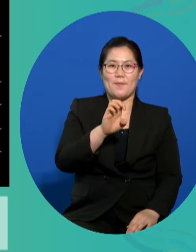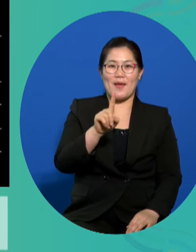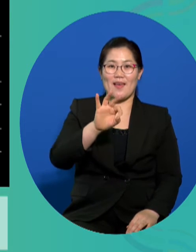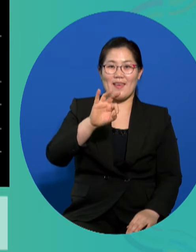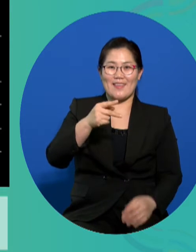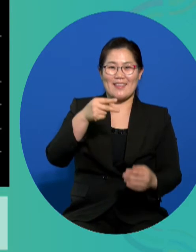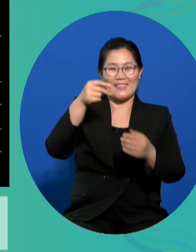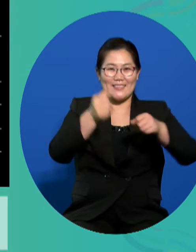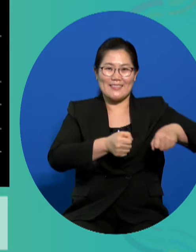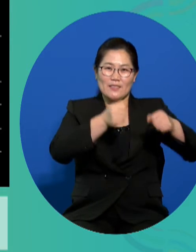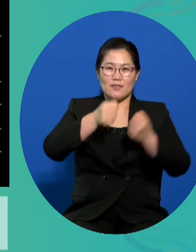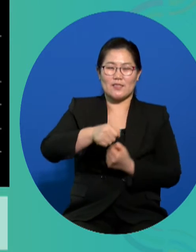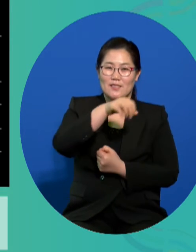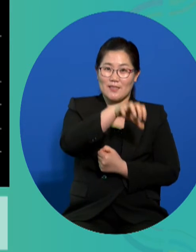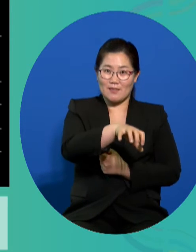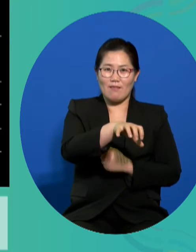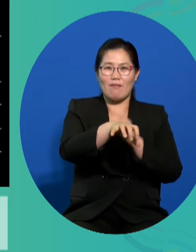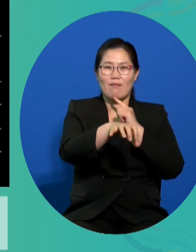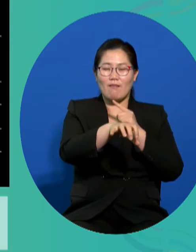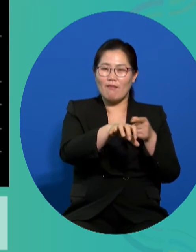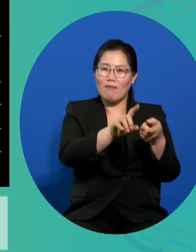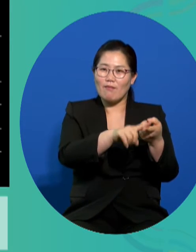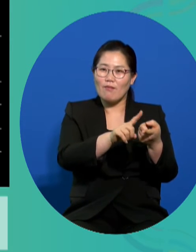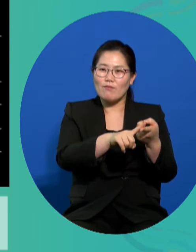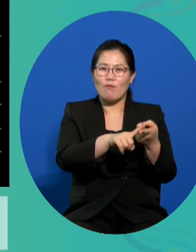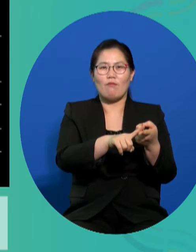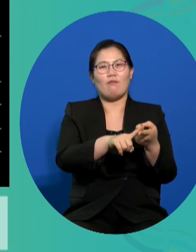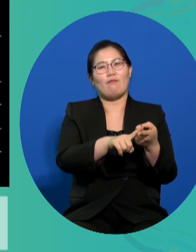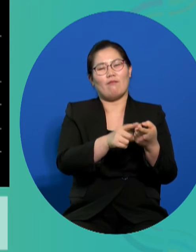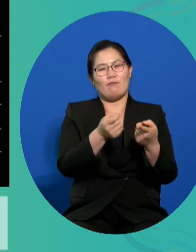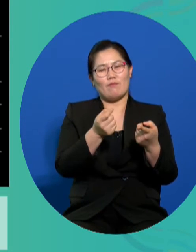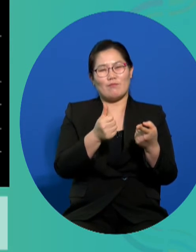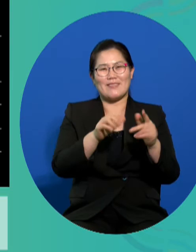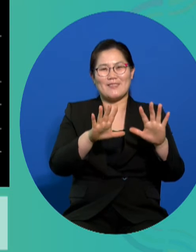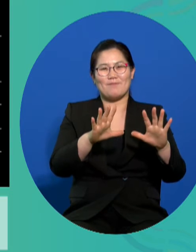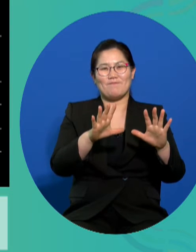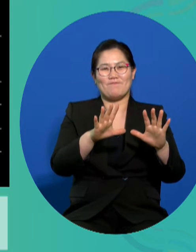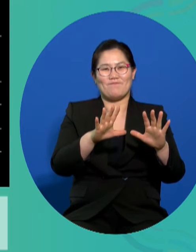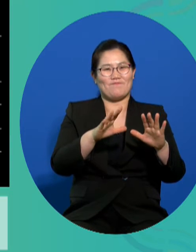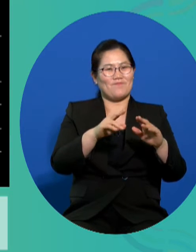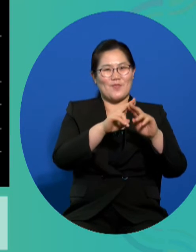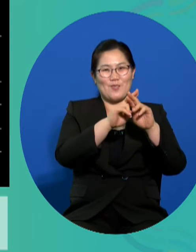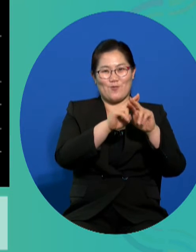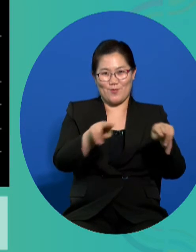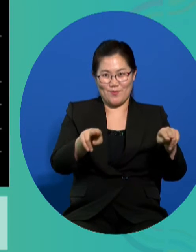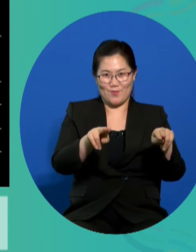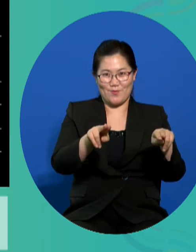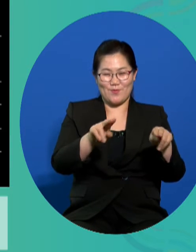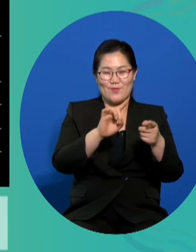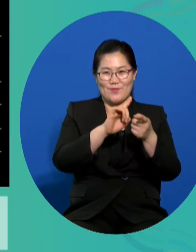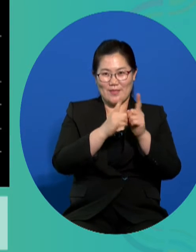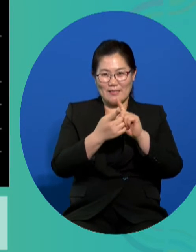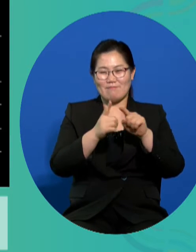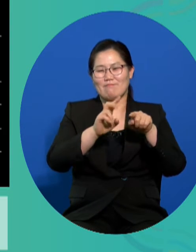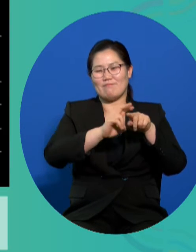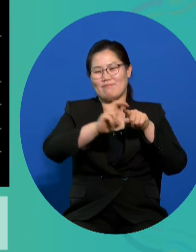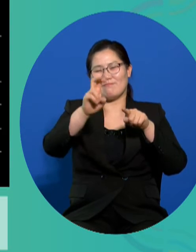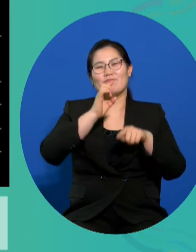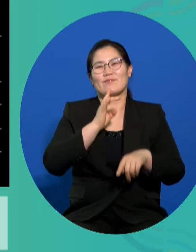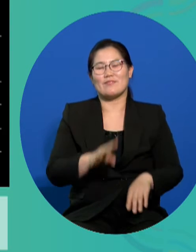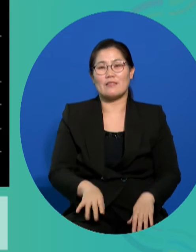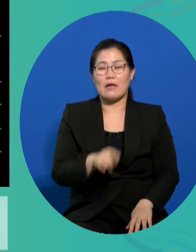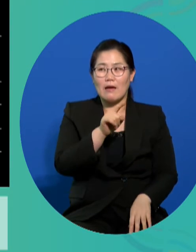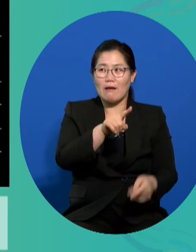패럴림픽과 연관지어서 생각하는 사람이 있을까요? 거의 없을 거라고 여러분들. 다 이제 비장애인 쪽에, 그리고 환경 문제에 대해서